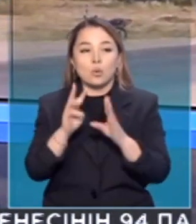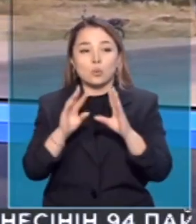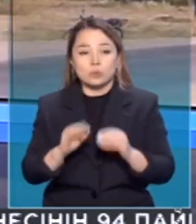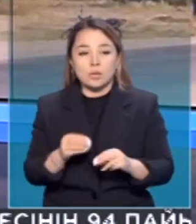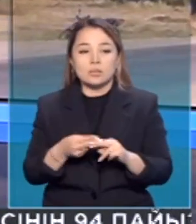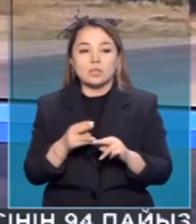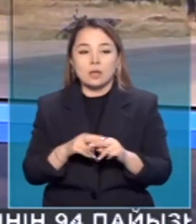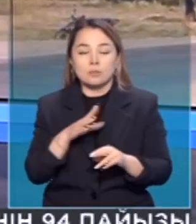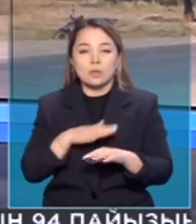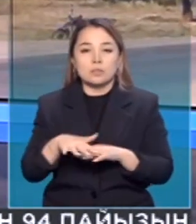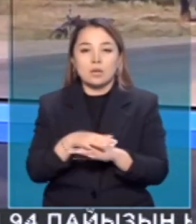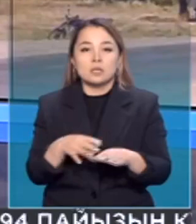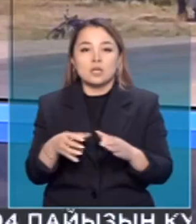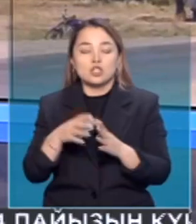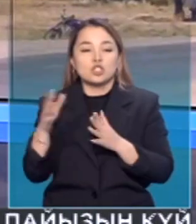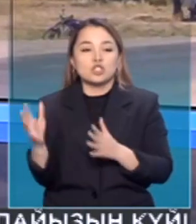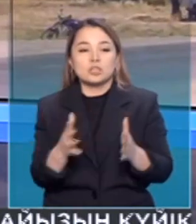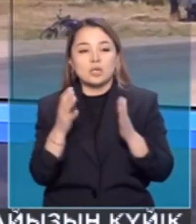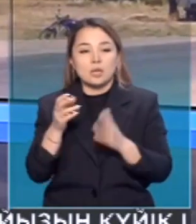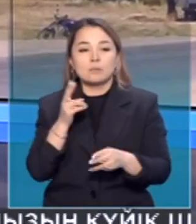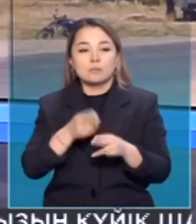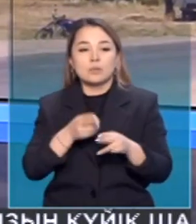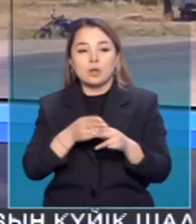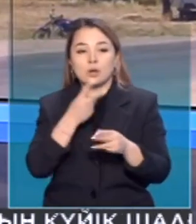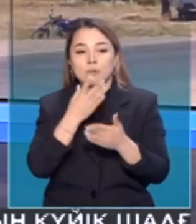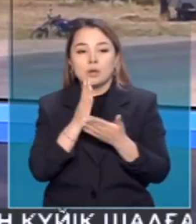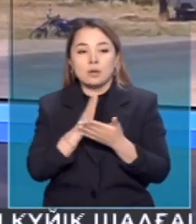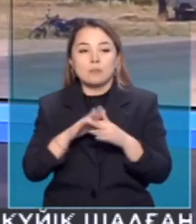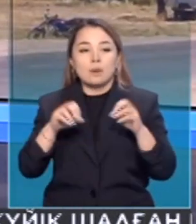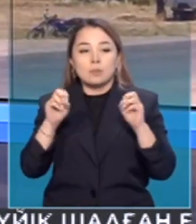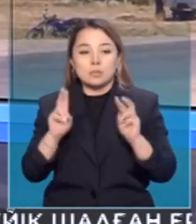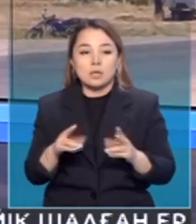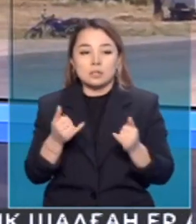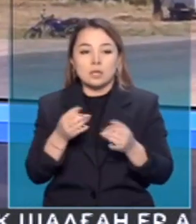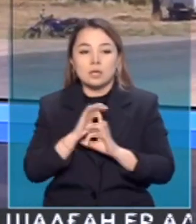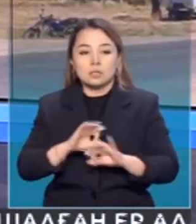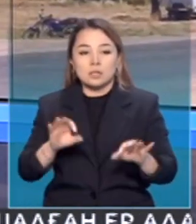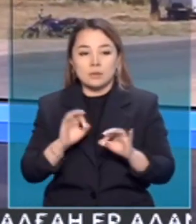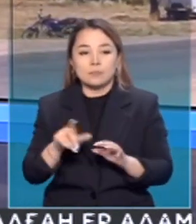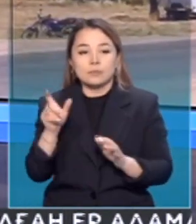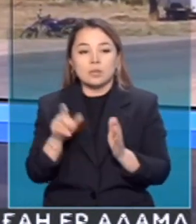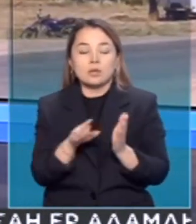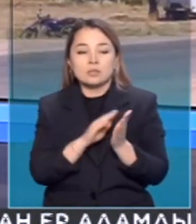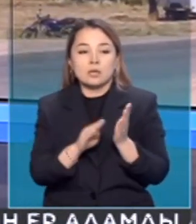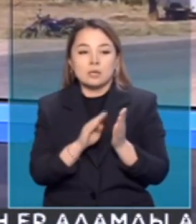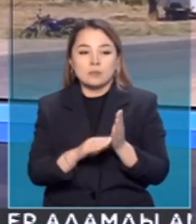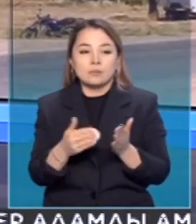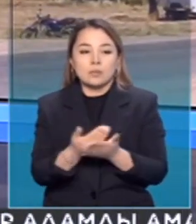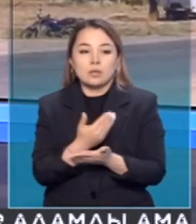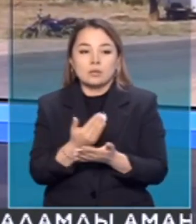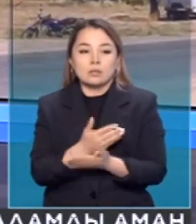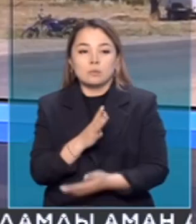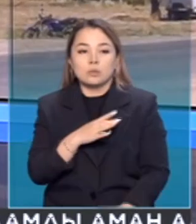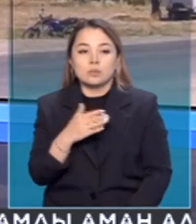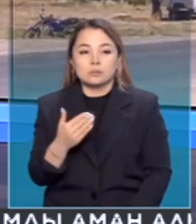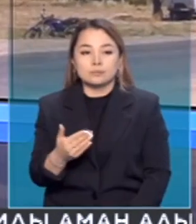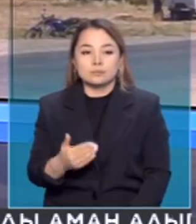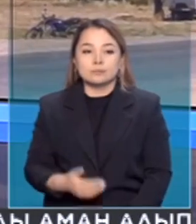өшіруге ұйытқып соққан жел бөгет болды дейді мамандар. Соңғы ақпаратты өңірдегі тілшіміз Ержан Жақып жеткізеді.